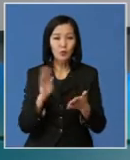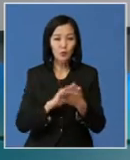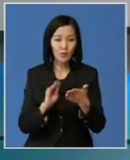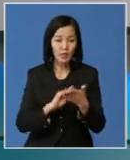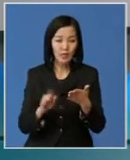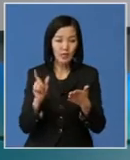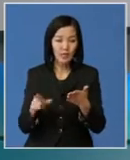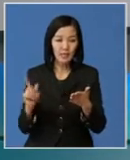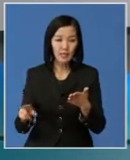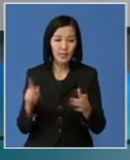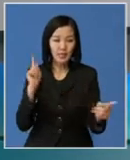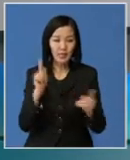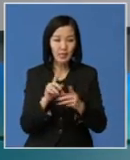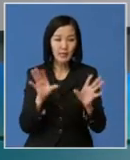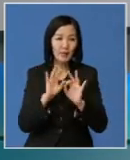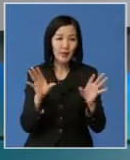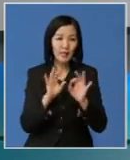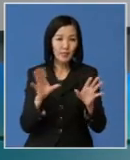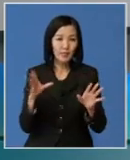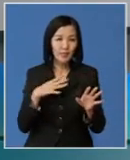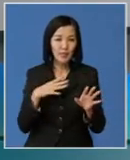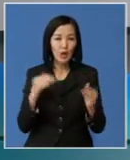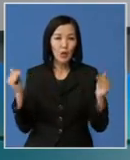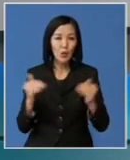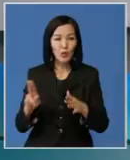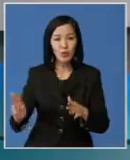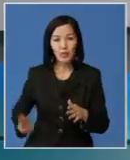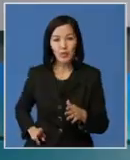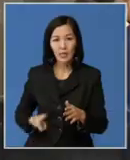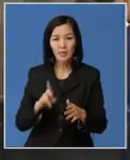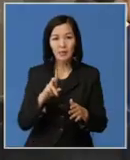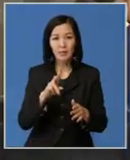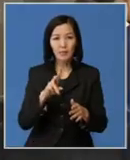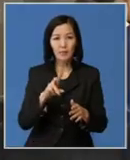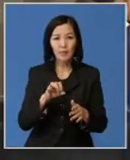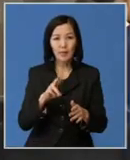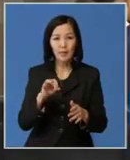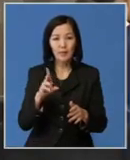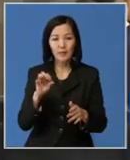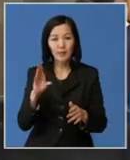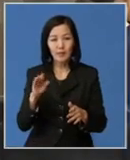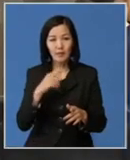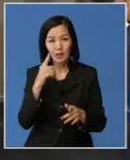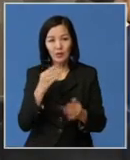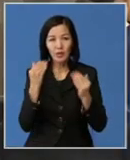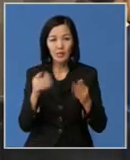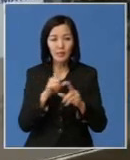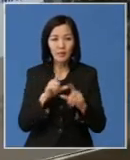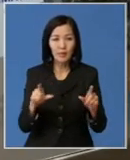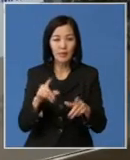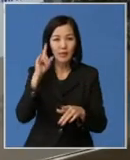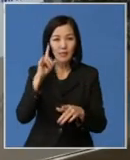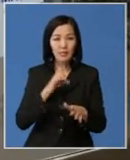өңірлік коммуникация алаңында келген университет өкілдері мәлімдеді. Колледж директоры Марат Мәлтекбасовтың айтуынша, қазір мекеме